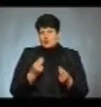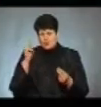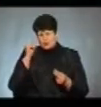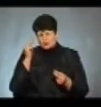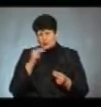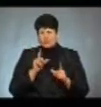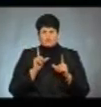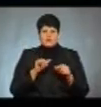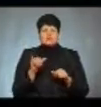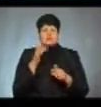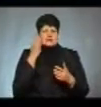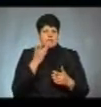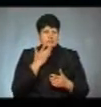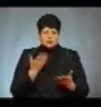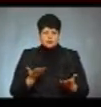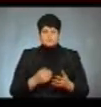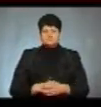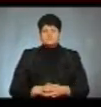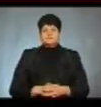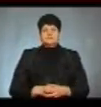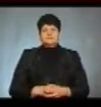кудись поїхати влітку.